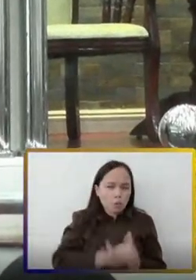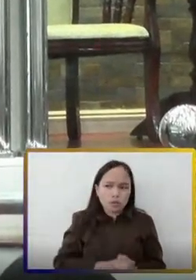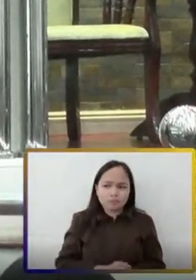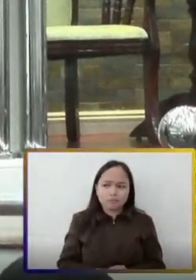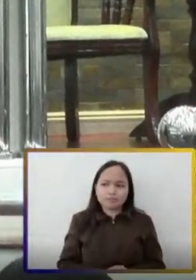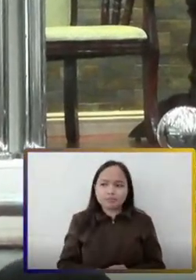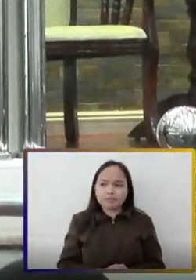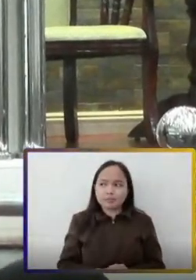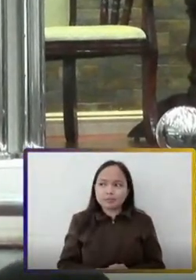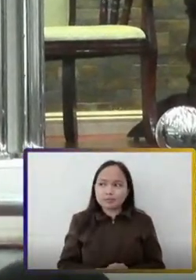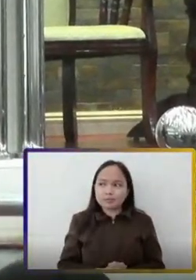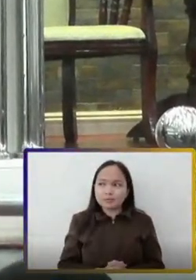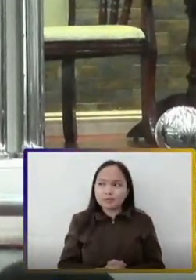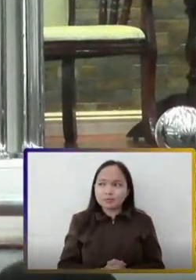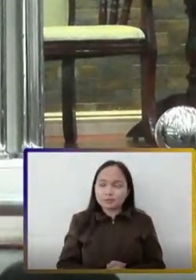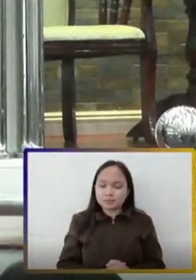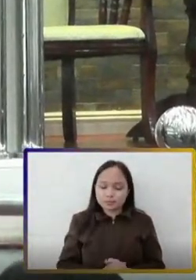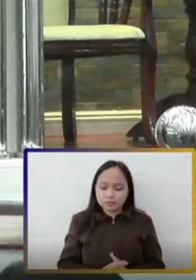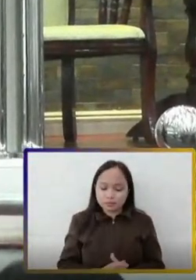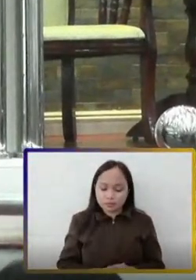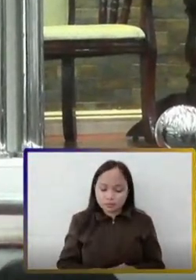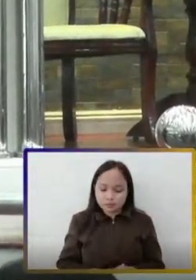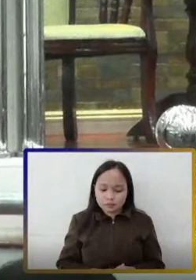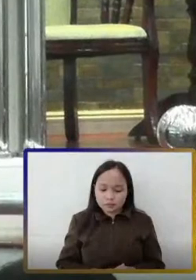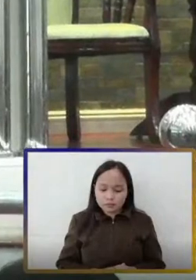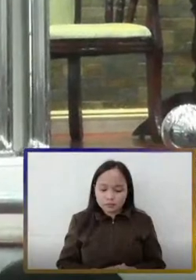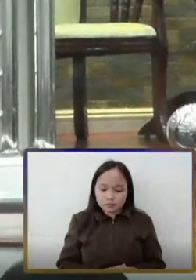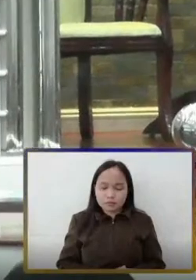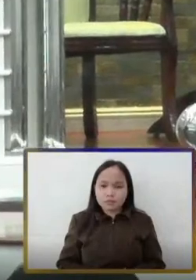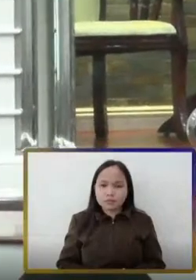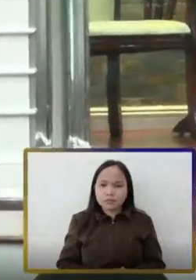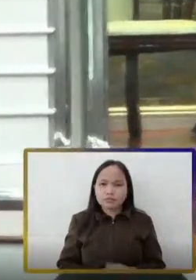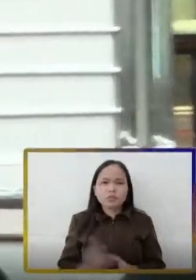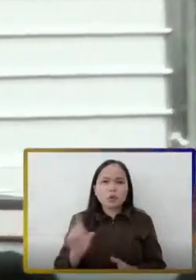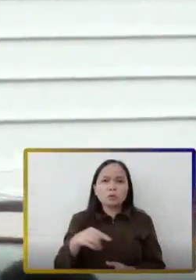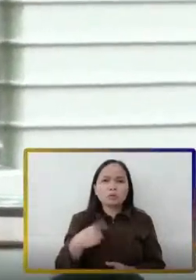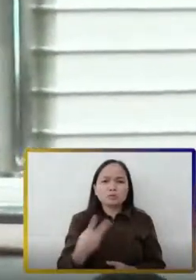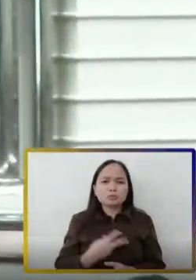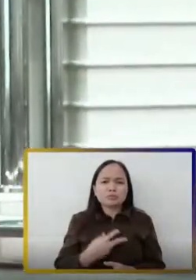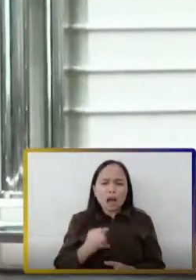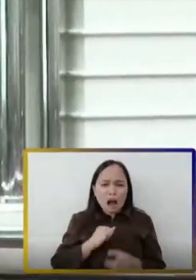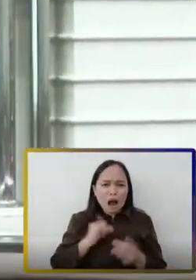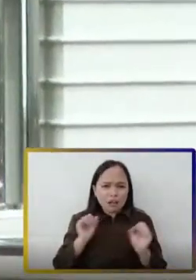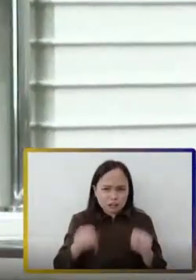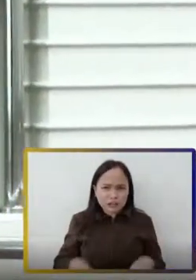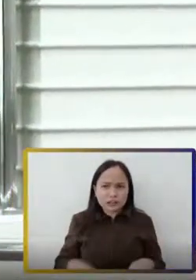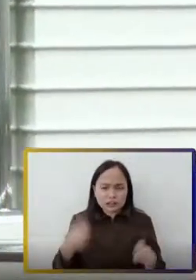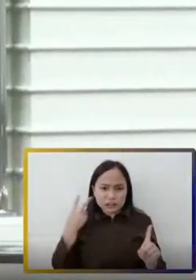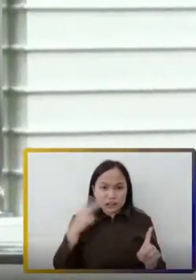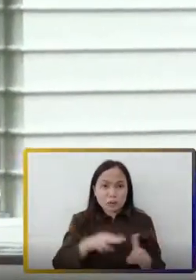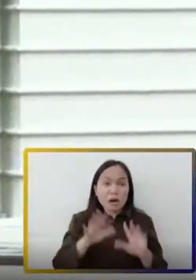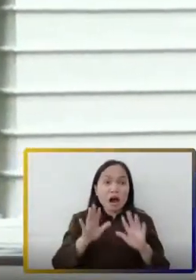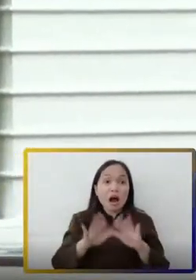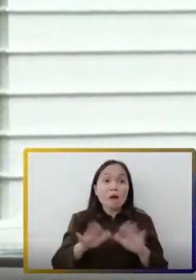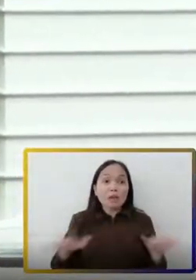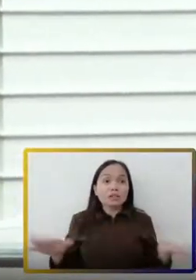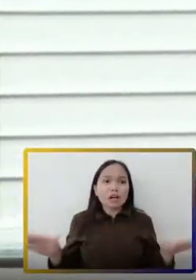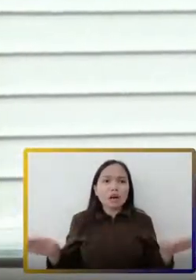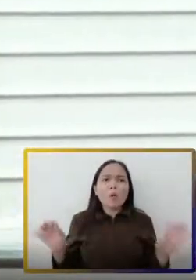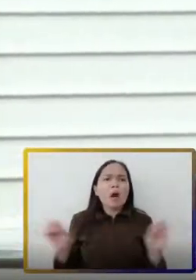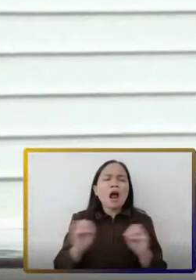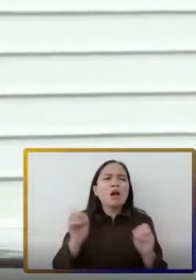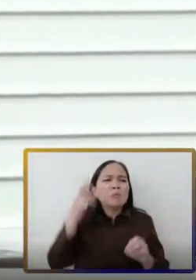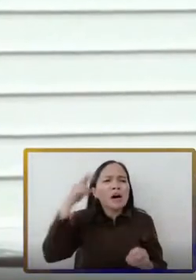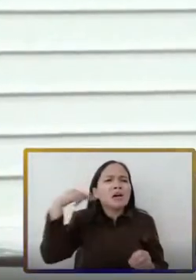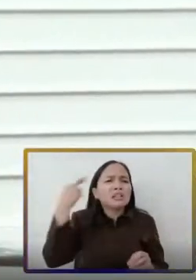See? Mga kapatid, ako po'y nakakakita na mga bata, wala namang dahilan